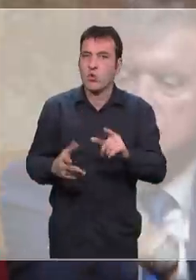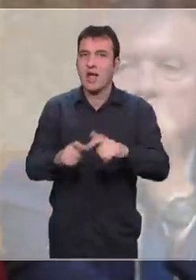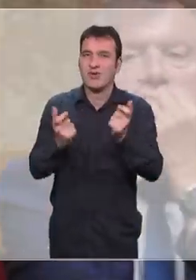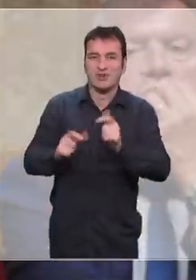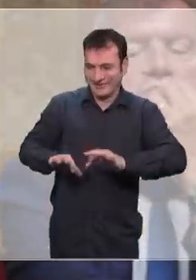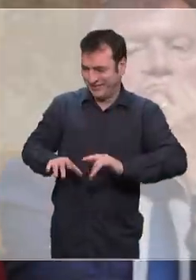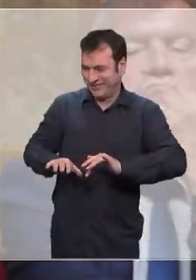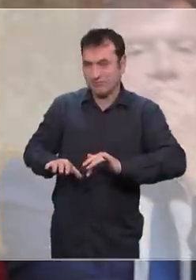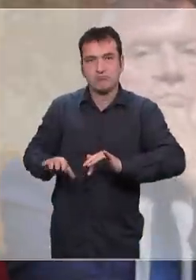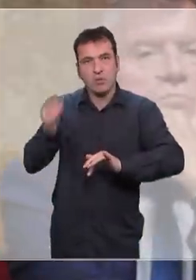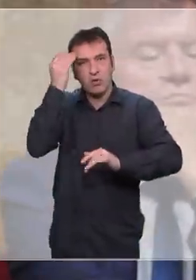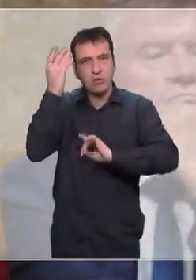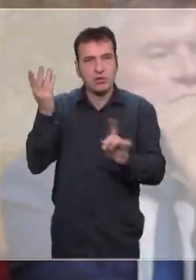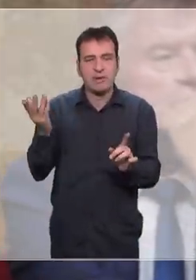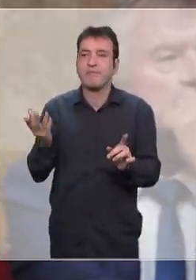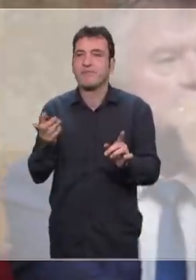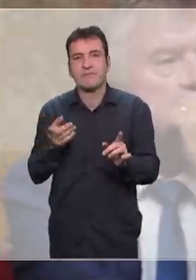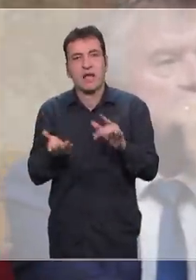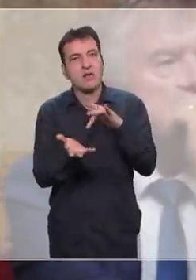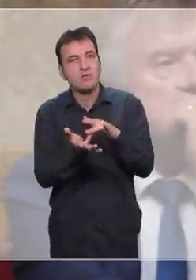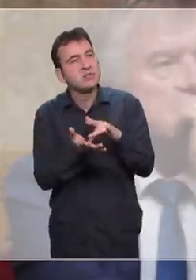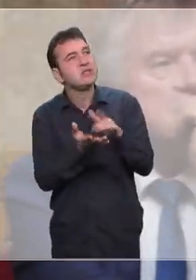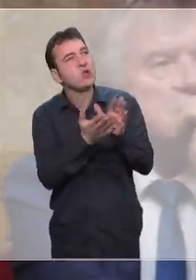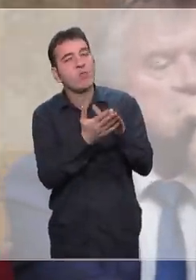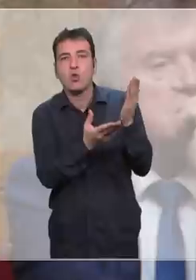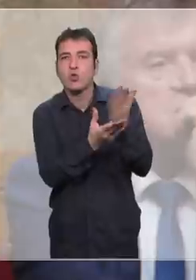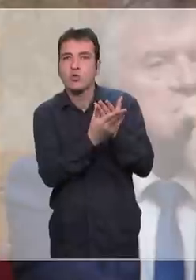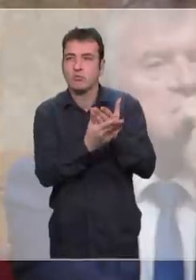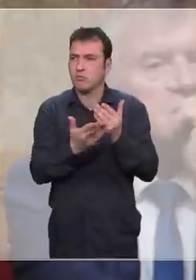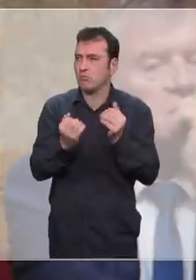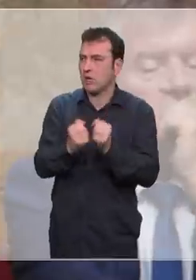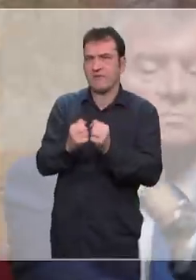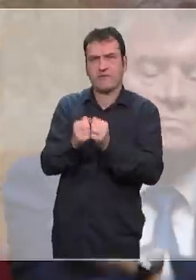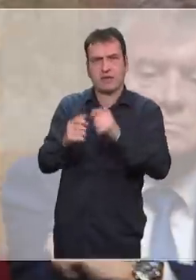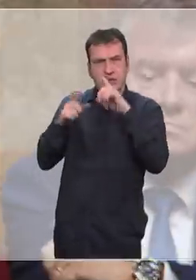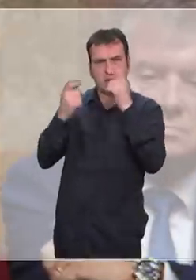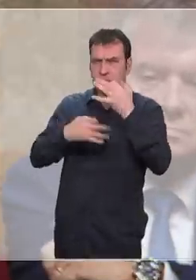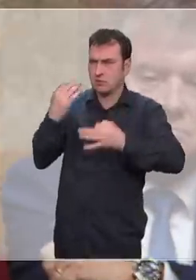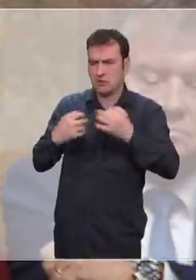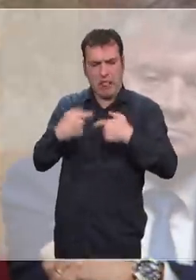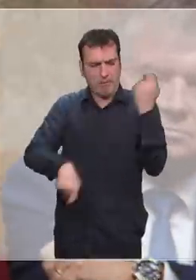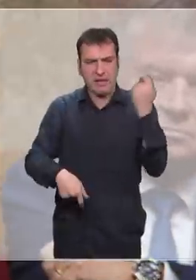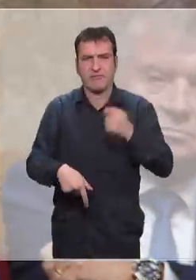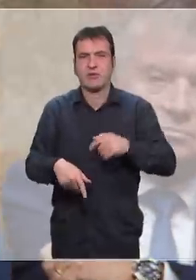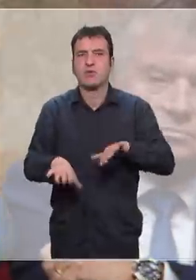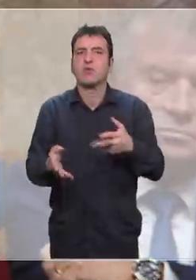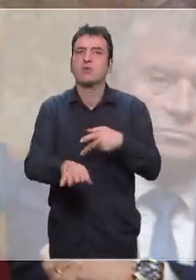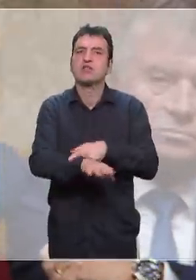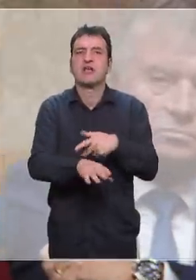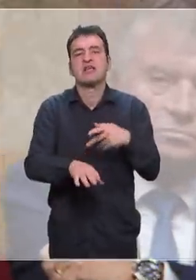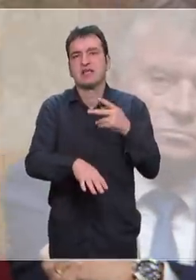demande des documents qui ne correspondent pas en la forme juridique de l'entreprise. Cela empêche les entrepreneurs de réaliser les